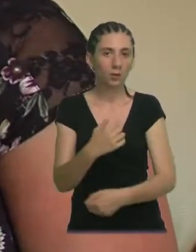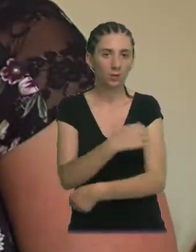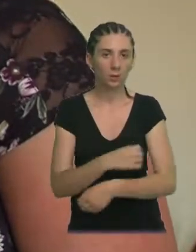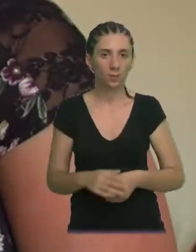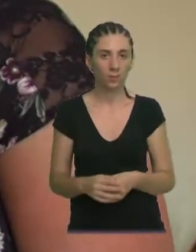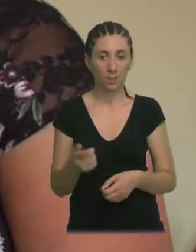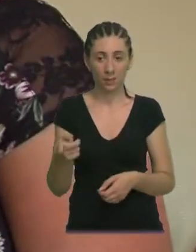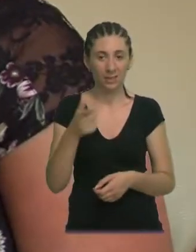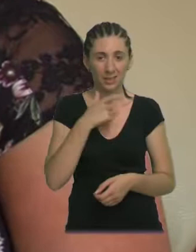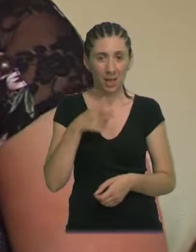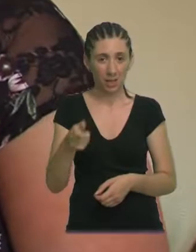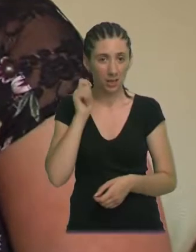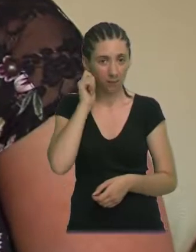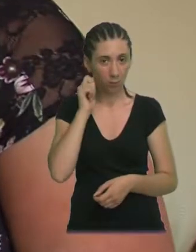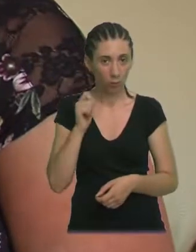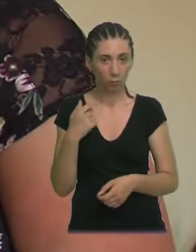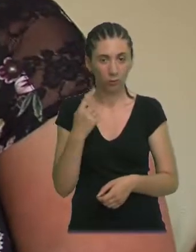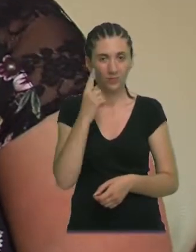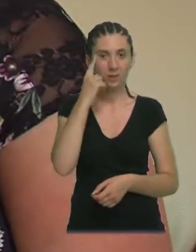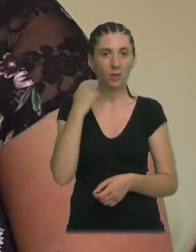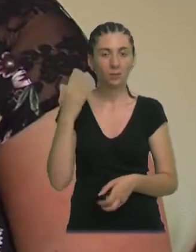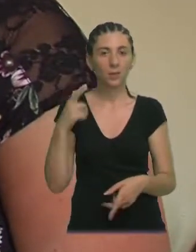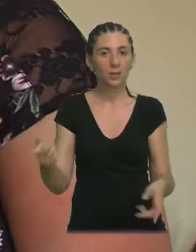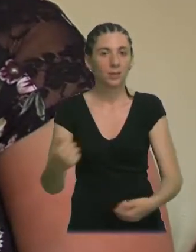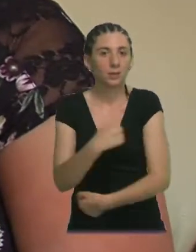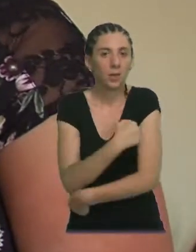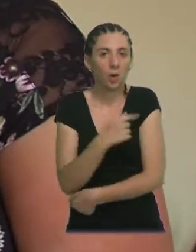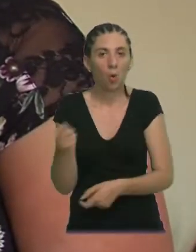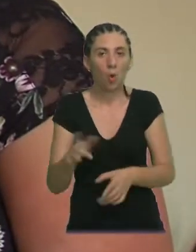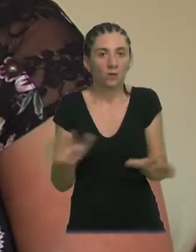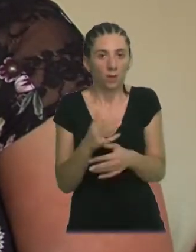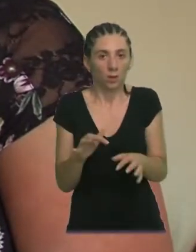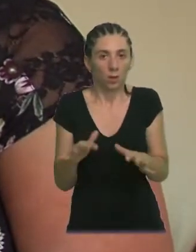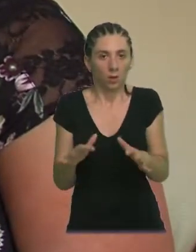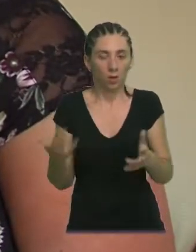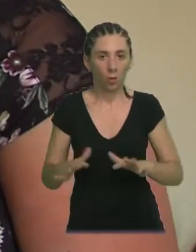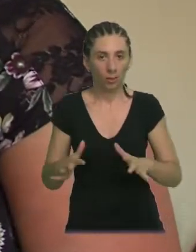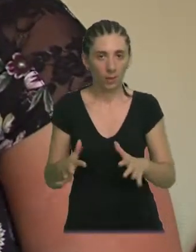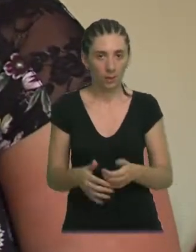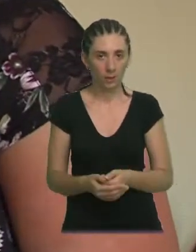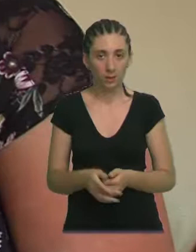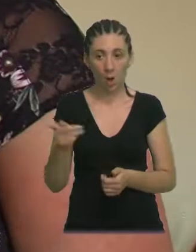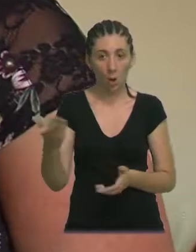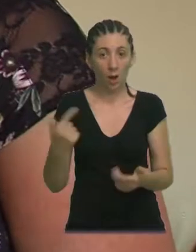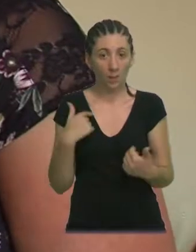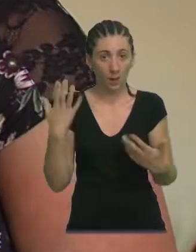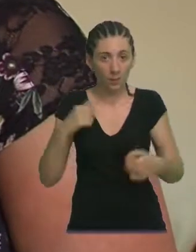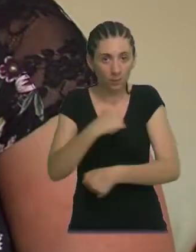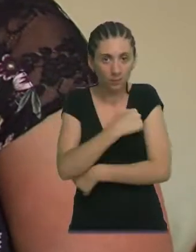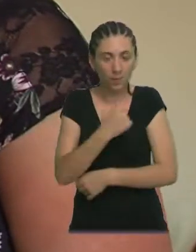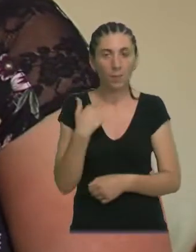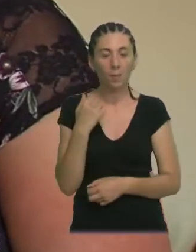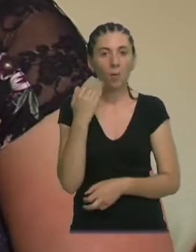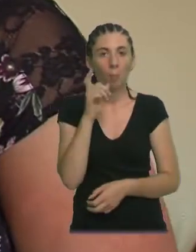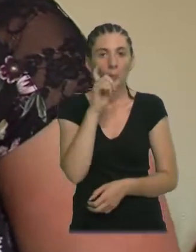Ja tu stariju djevojčicu, kad se sjetim, ja kad sam nju znala zagrlit, ona se sva tresla. A ona kad je mene znala zagrlit, mene